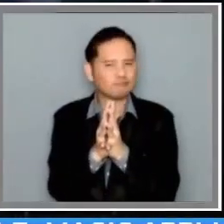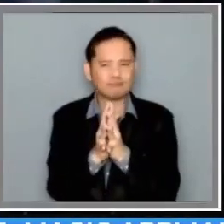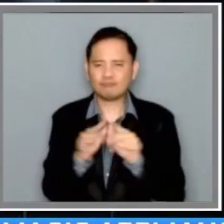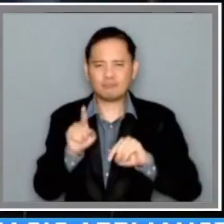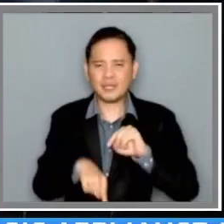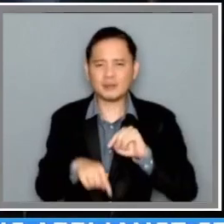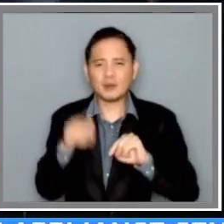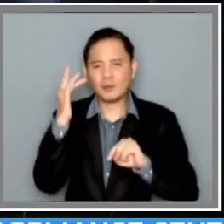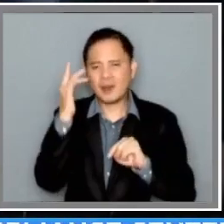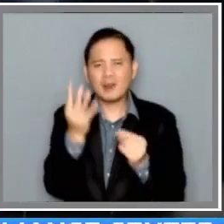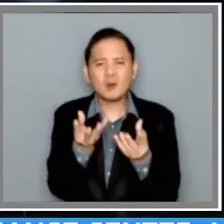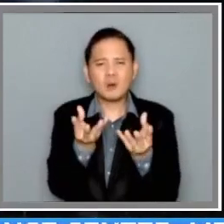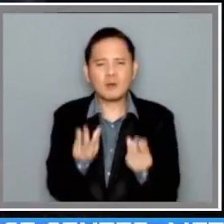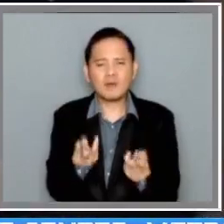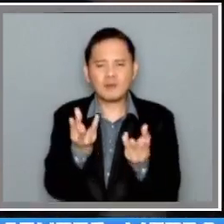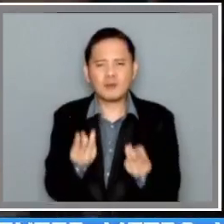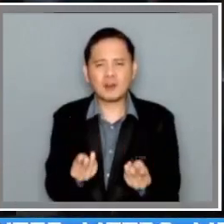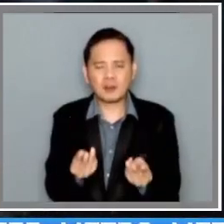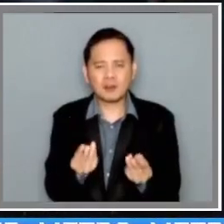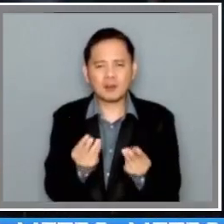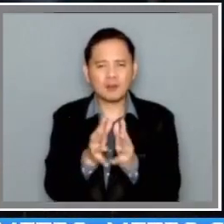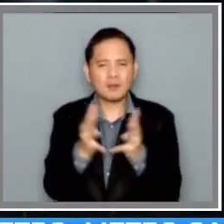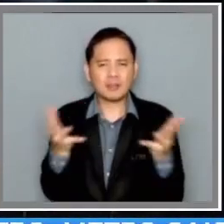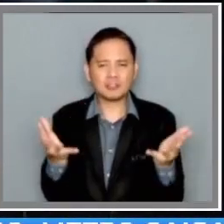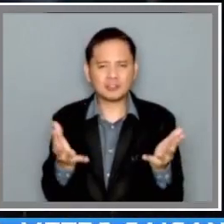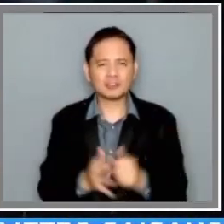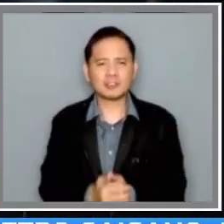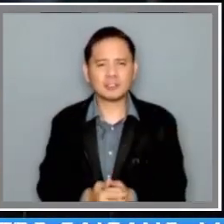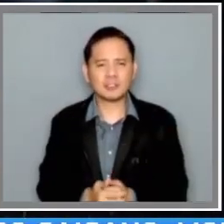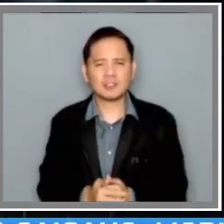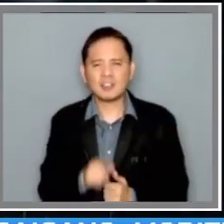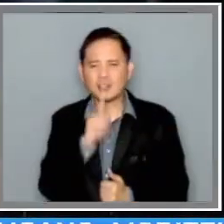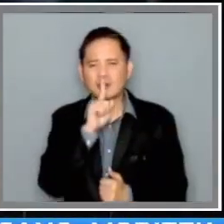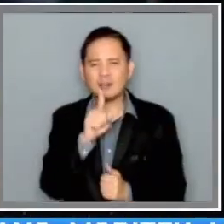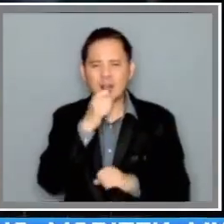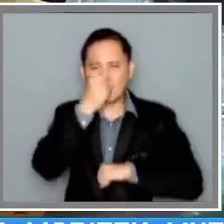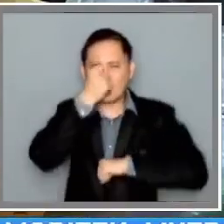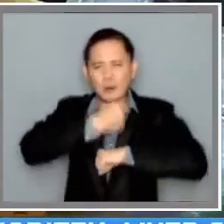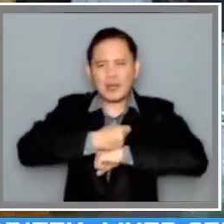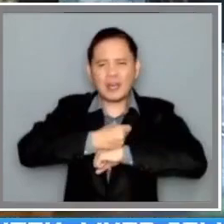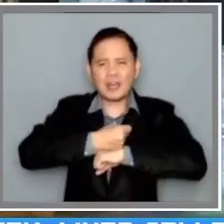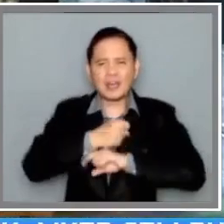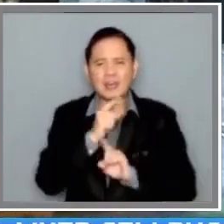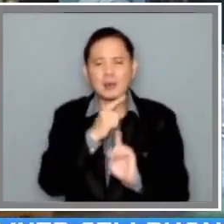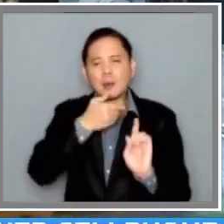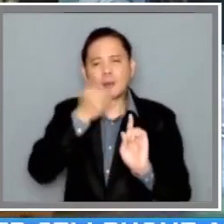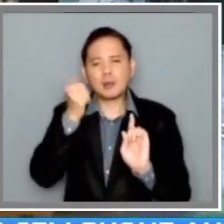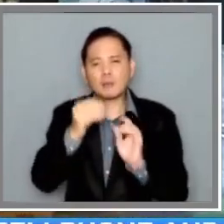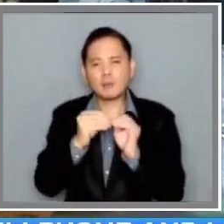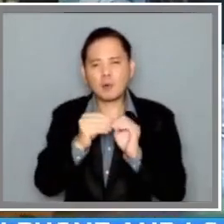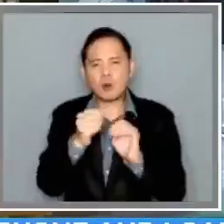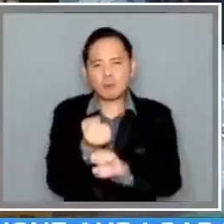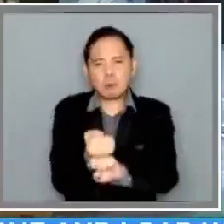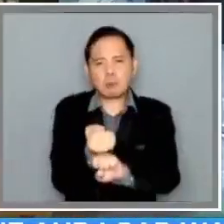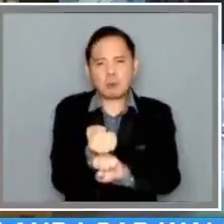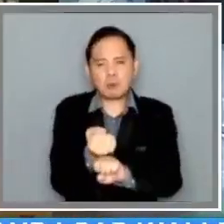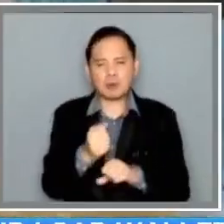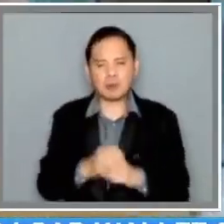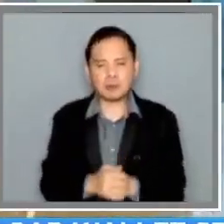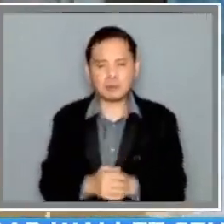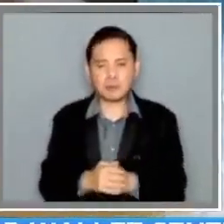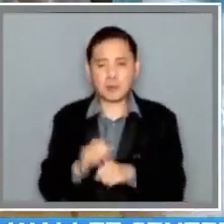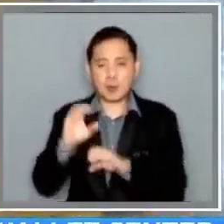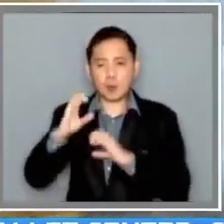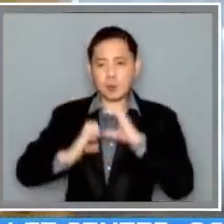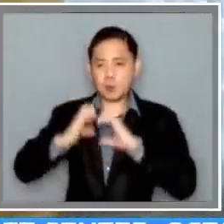malambot. Hindi yun pwede. Malulugi ka dun. Kailangan maalsa. Ang construction worker na si June, ramdam